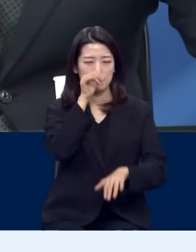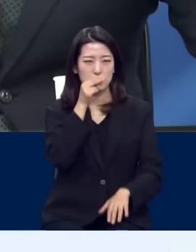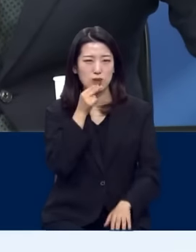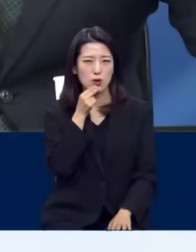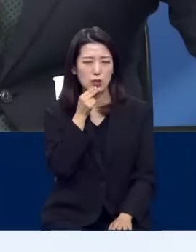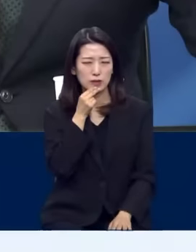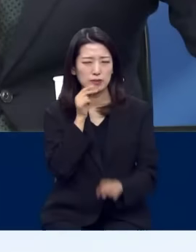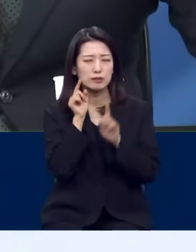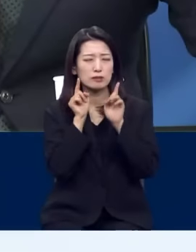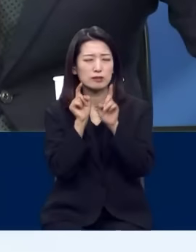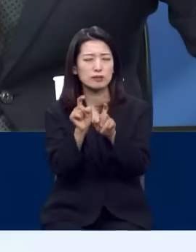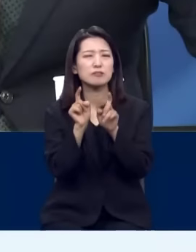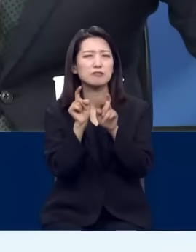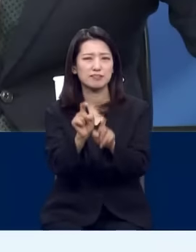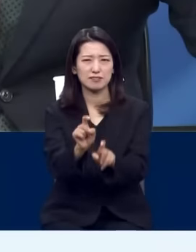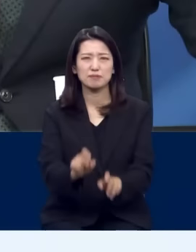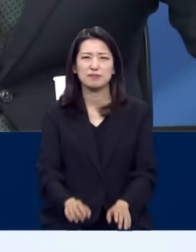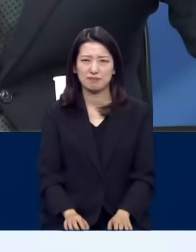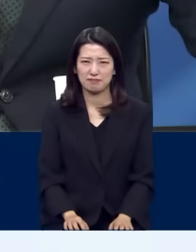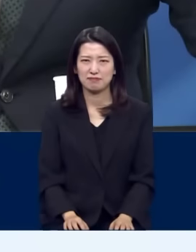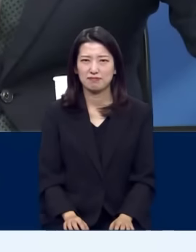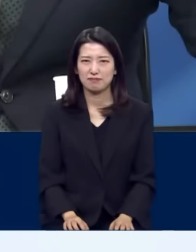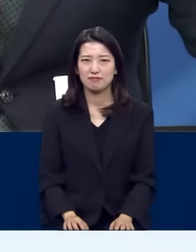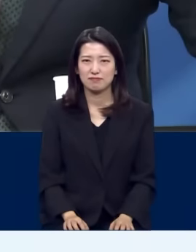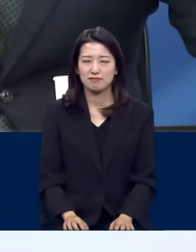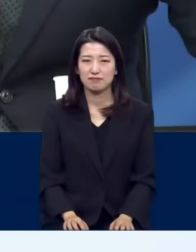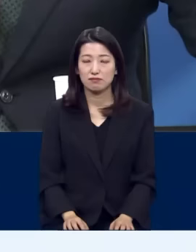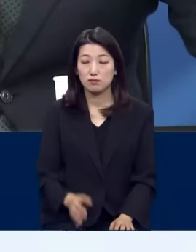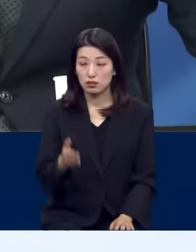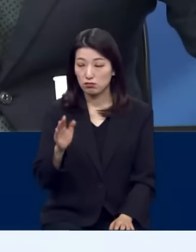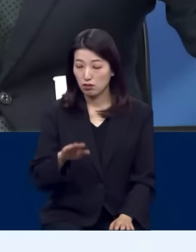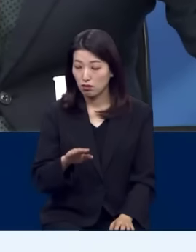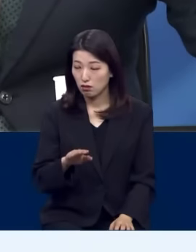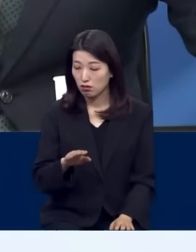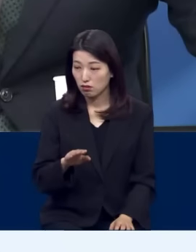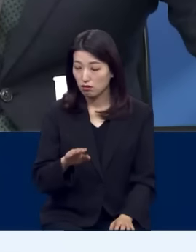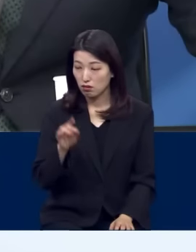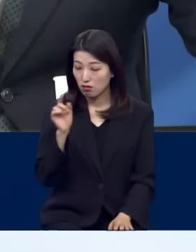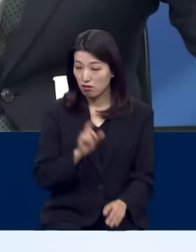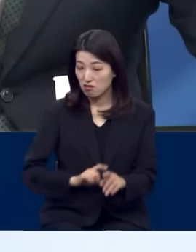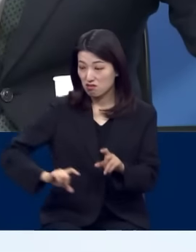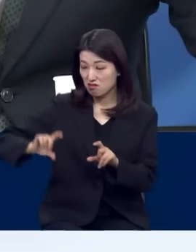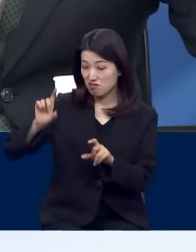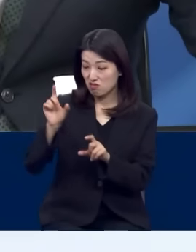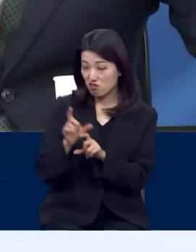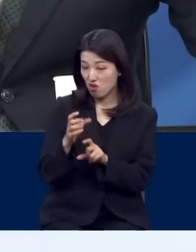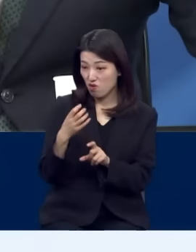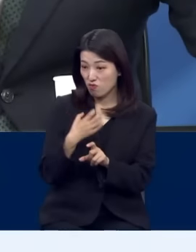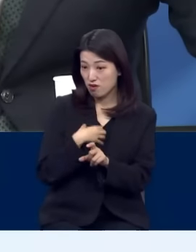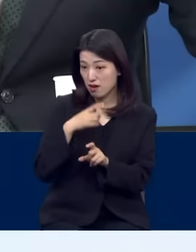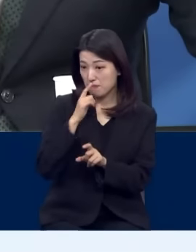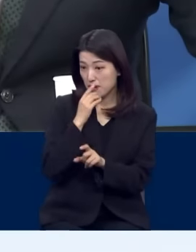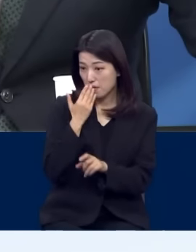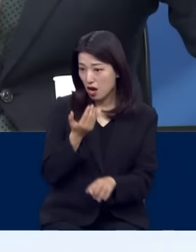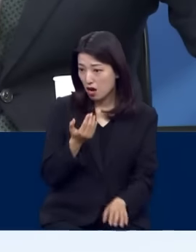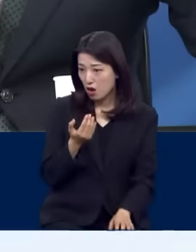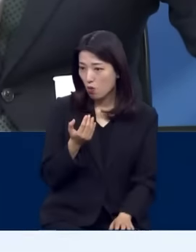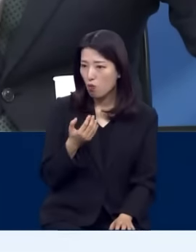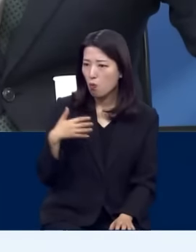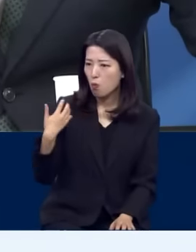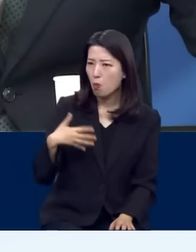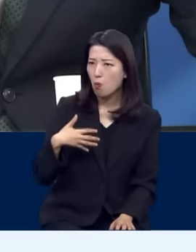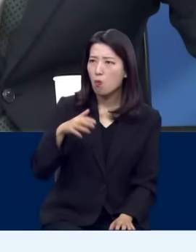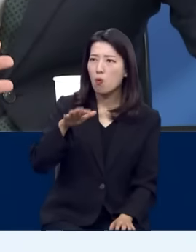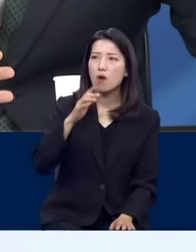말이죠 어 그런 그런 상황 속에서 거기에 더 큰 파도라 건이 파도가 뭡니까 한두 사람만이 다치는게 아니잖아요 파도는